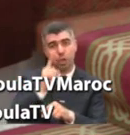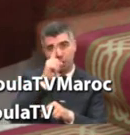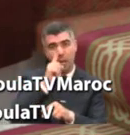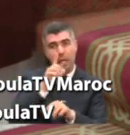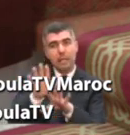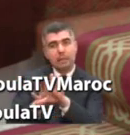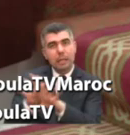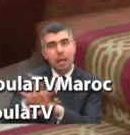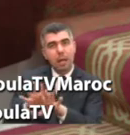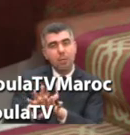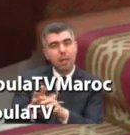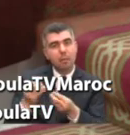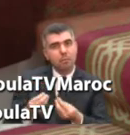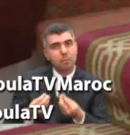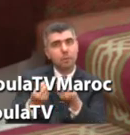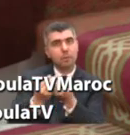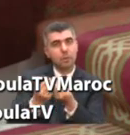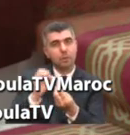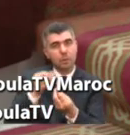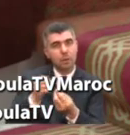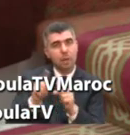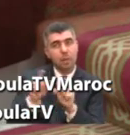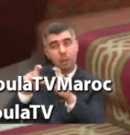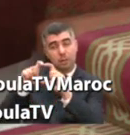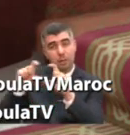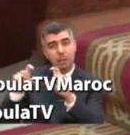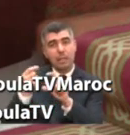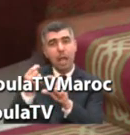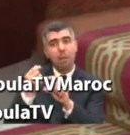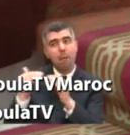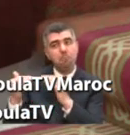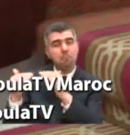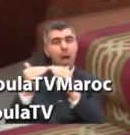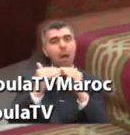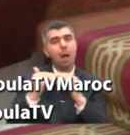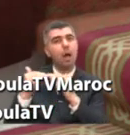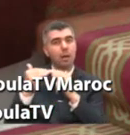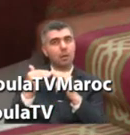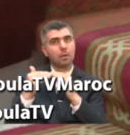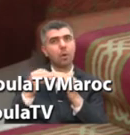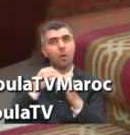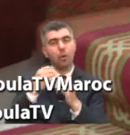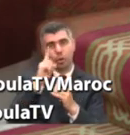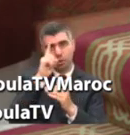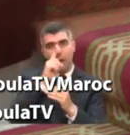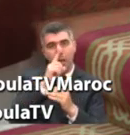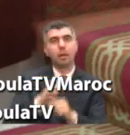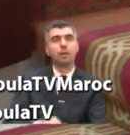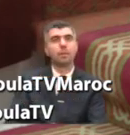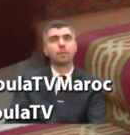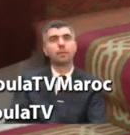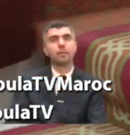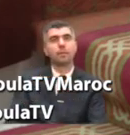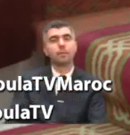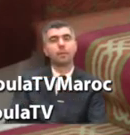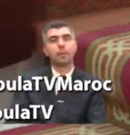تدابير مواكبة، لأن شي باش بدا تسقيف شوية إن شاء الله جاي باش تكون تدابير أخرى هي جاية تقف إن شاء الله. ولكن